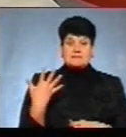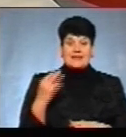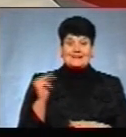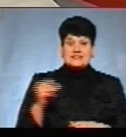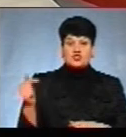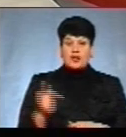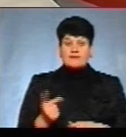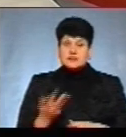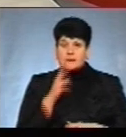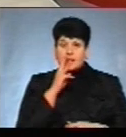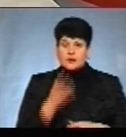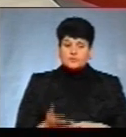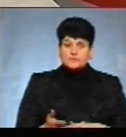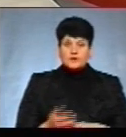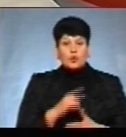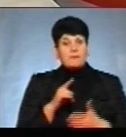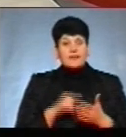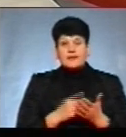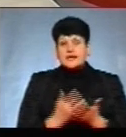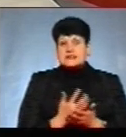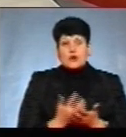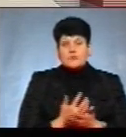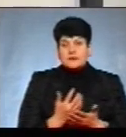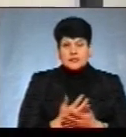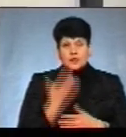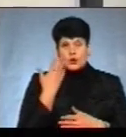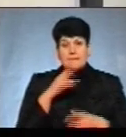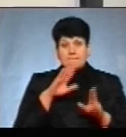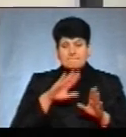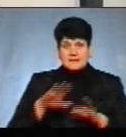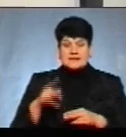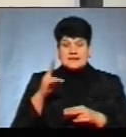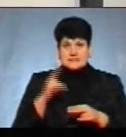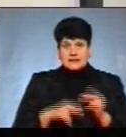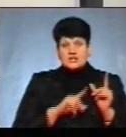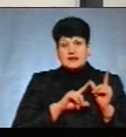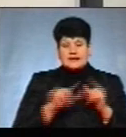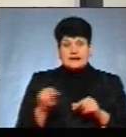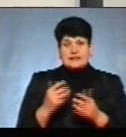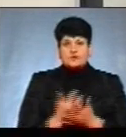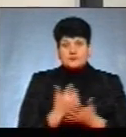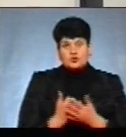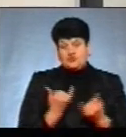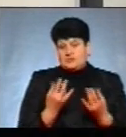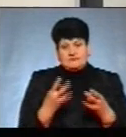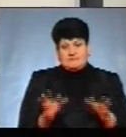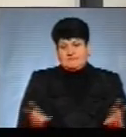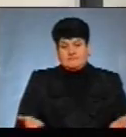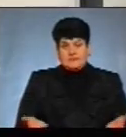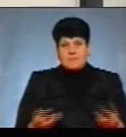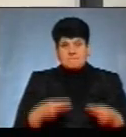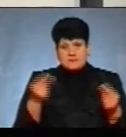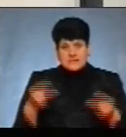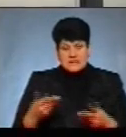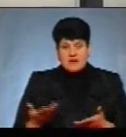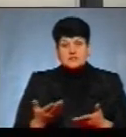20-25 тисяч гривень. Тому питання заробітків, коли і лікарі після закінчення їхали там після заробітки, сьогодні немає потреби. Тому